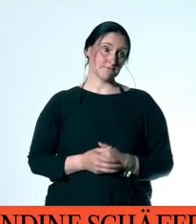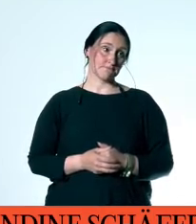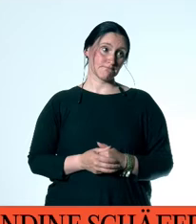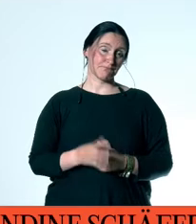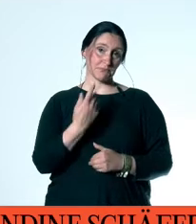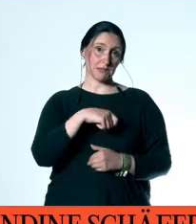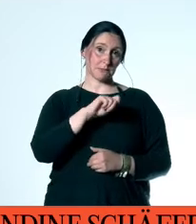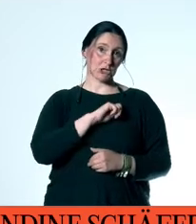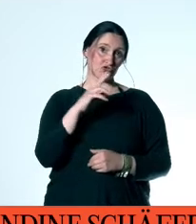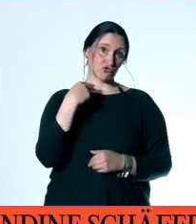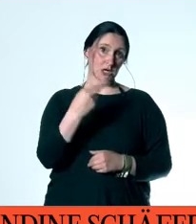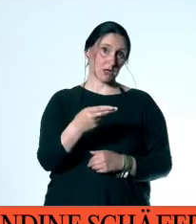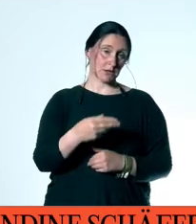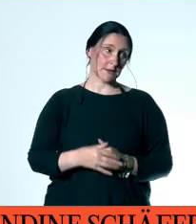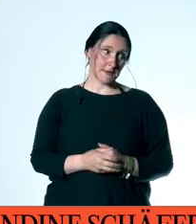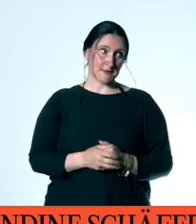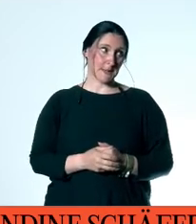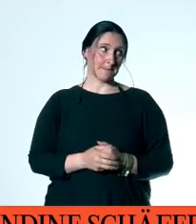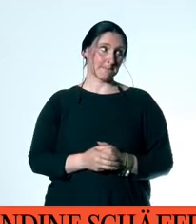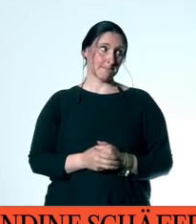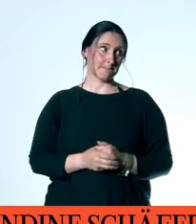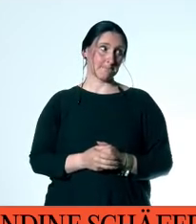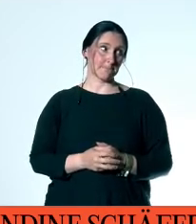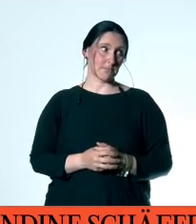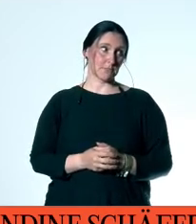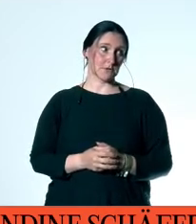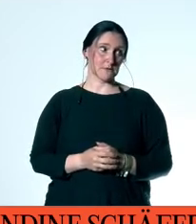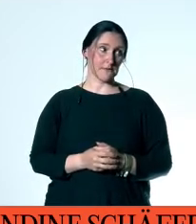Dieses Video haben wir vor ein paar Jahren gemacht.